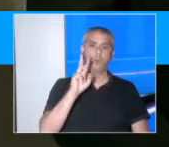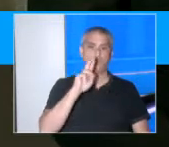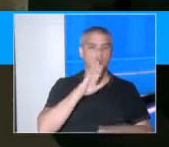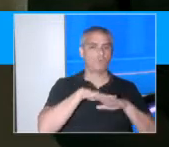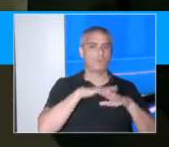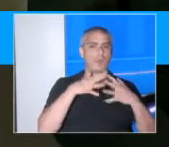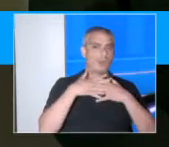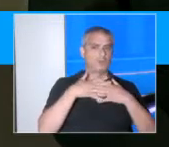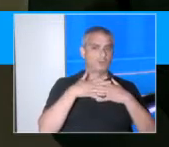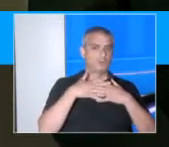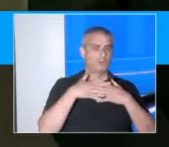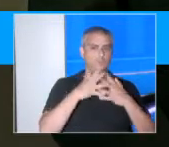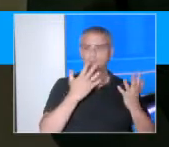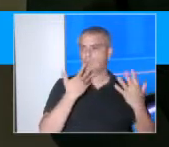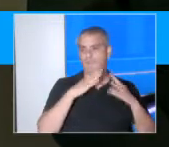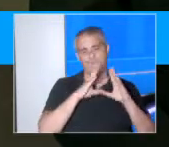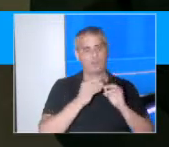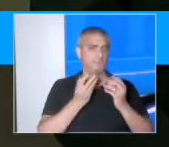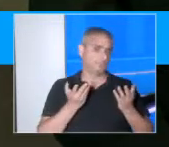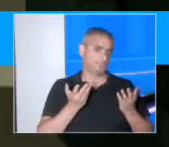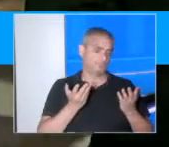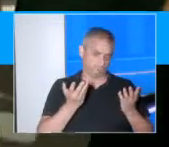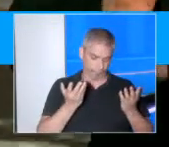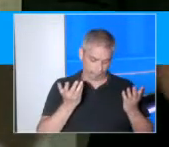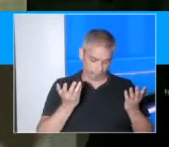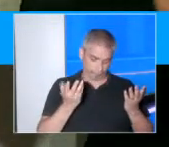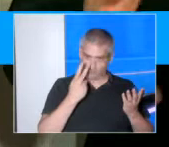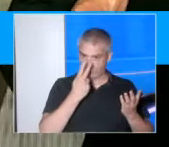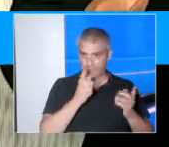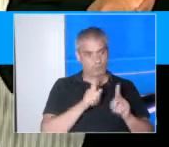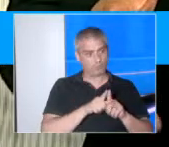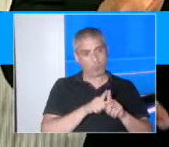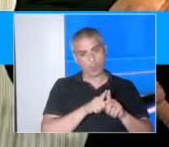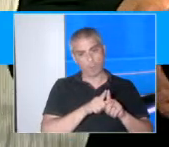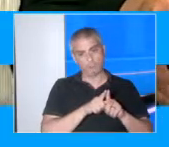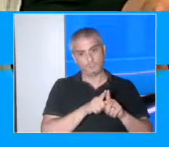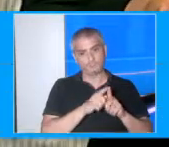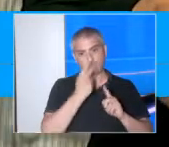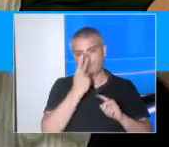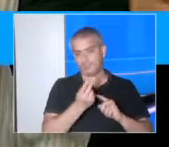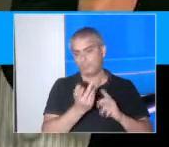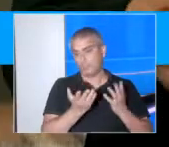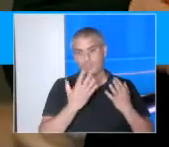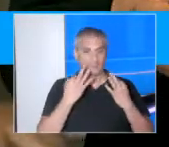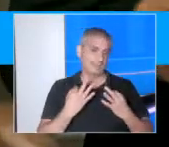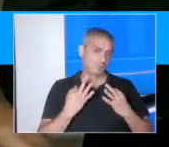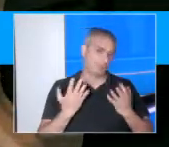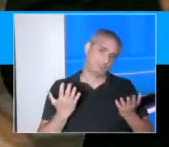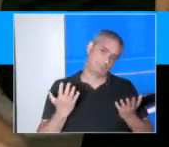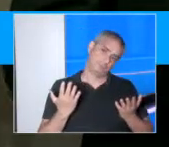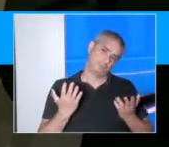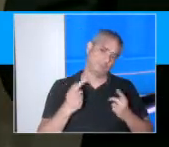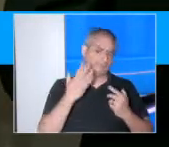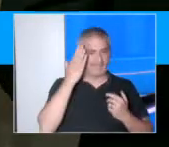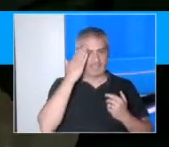מומחה לארצות הברית, והרוח הכללית שנובעת מזה זה שנדמה שזה איזשהו ביקור נימוסין כזה,